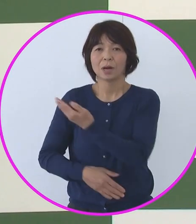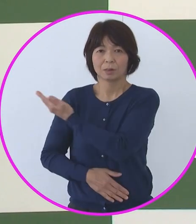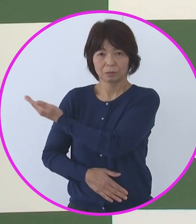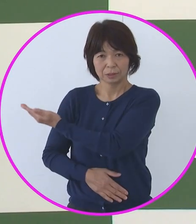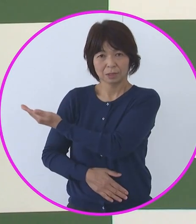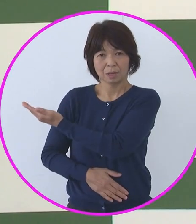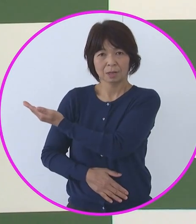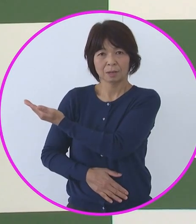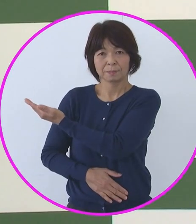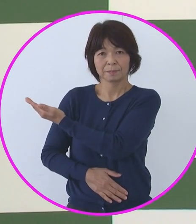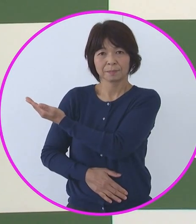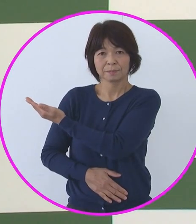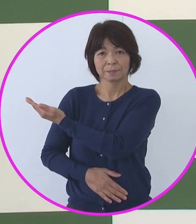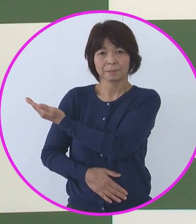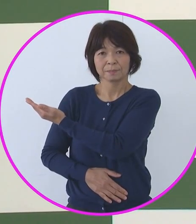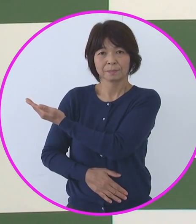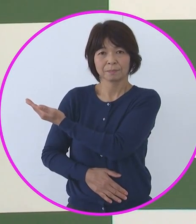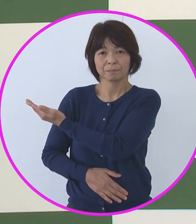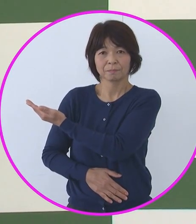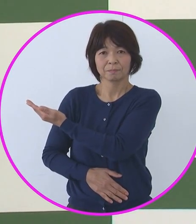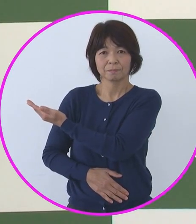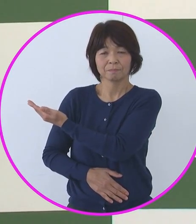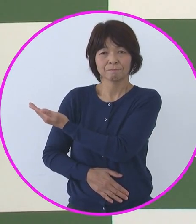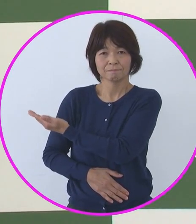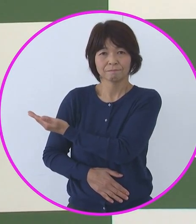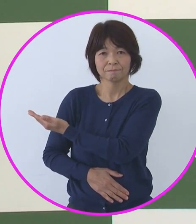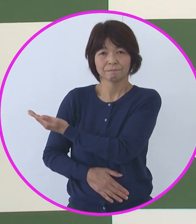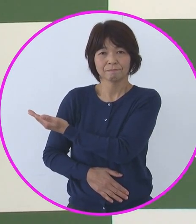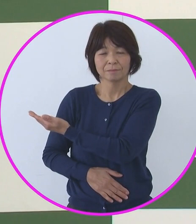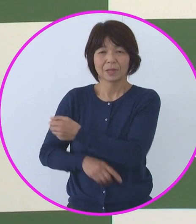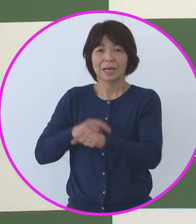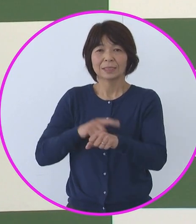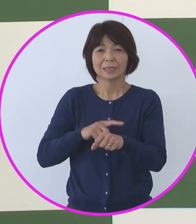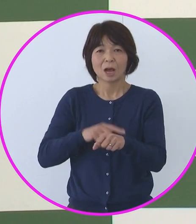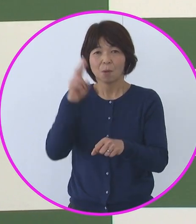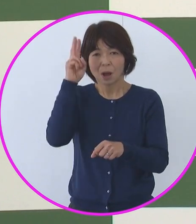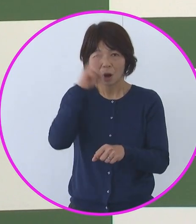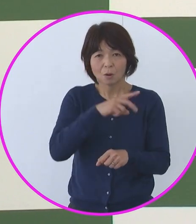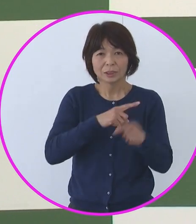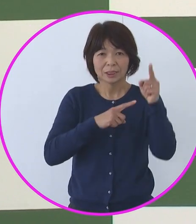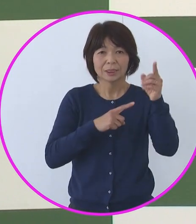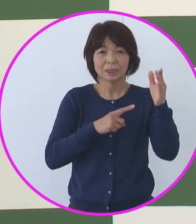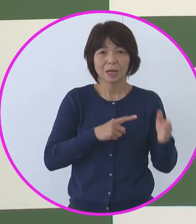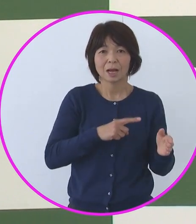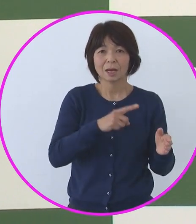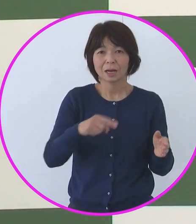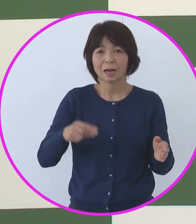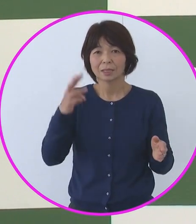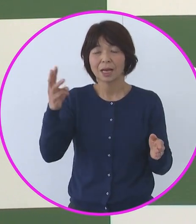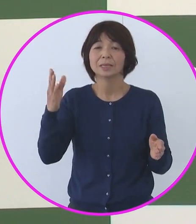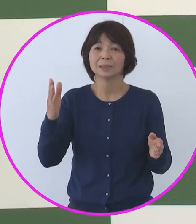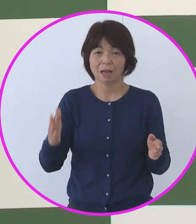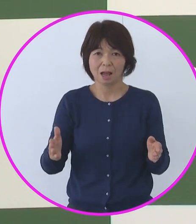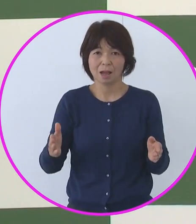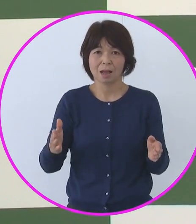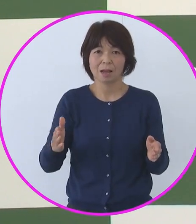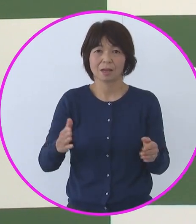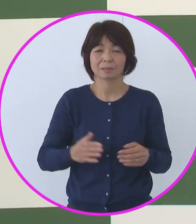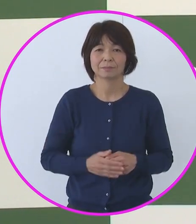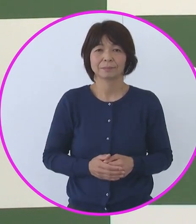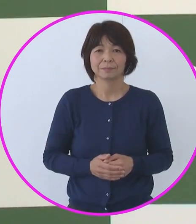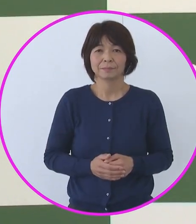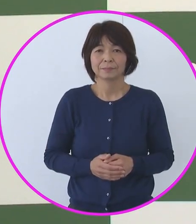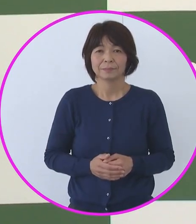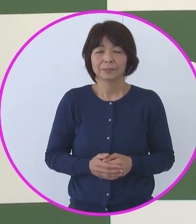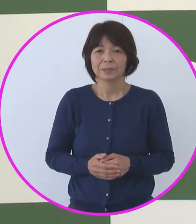センターイベントホールで開催します。時間は13時30分から15時30分までです。若